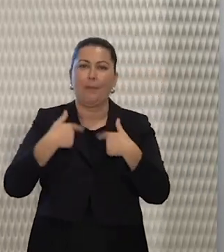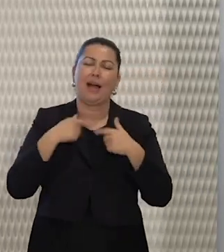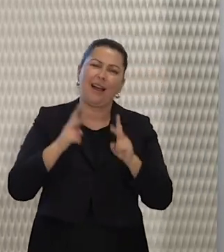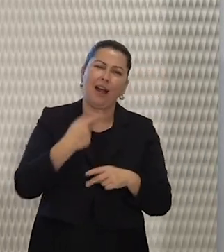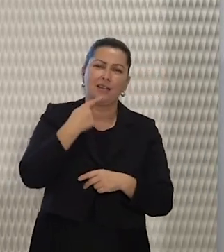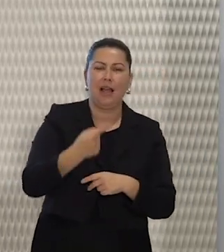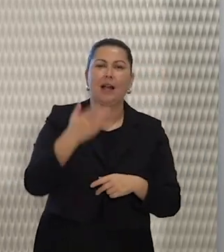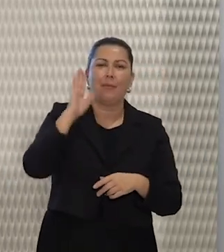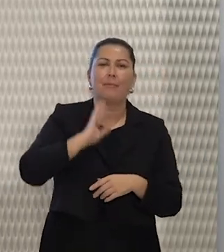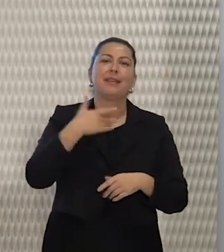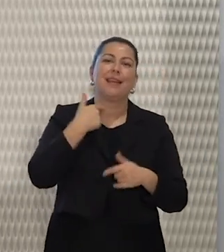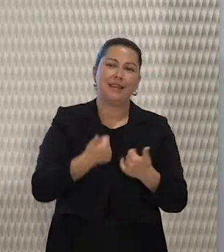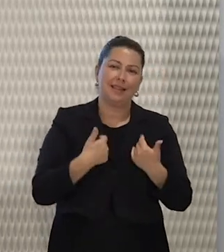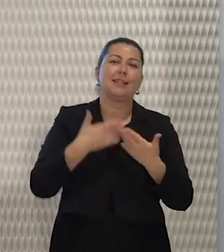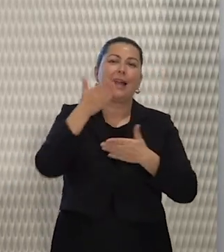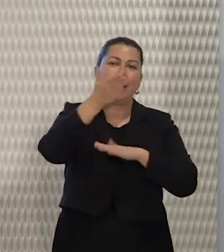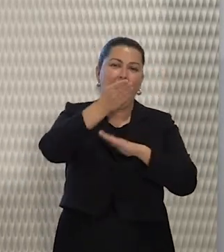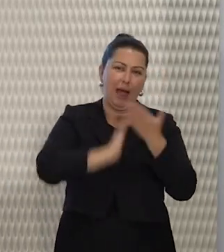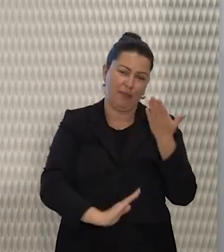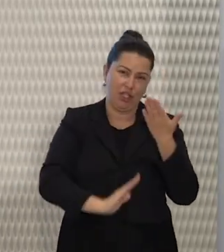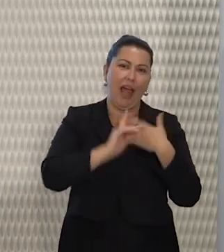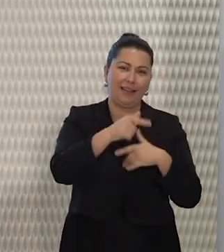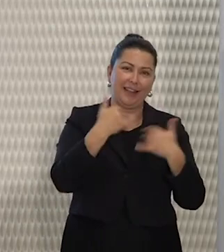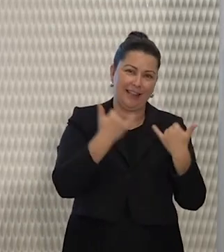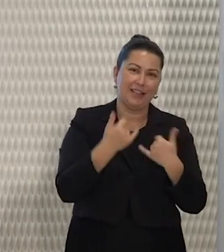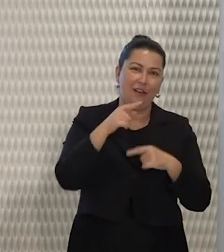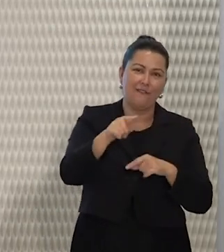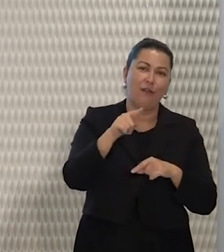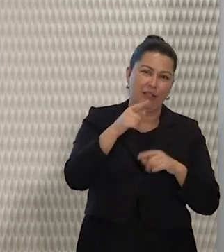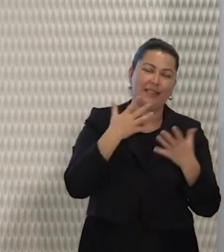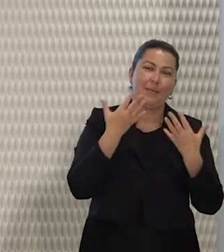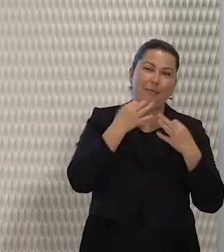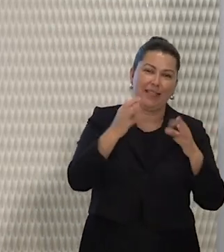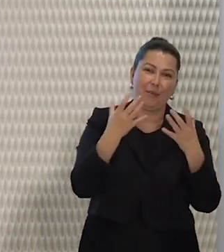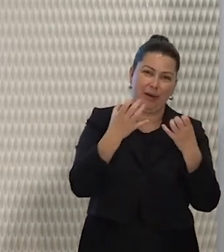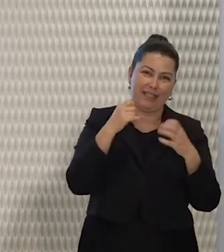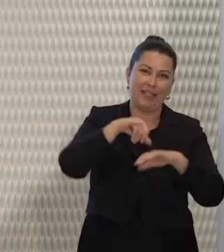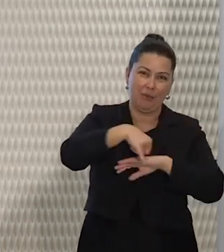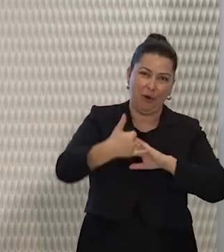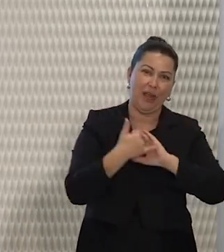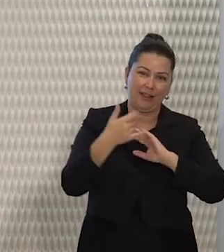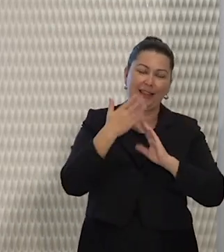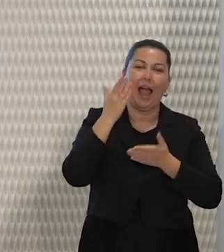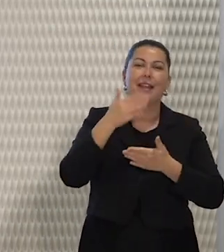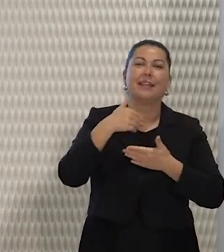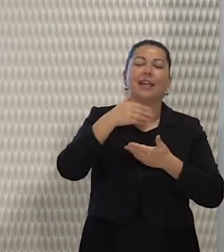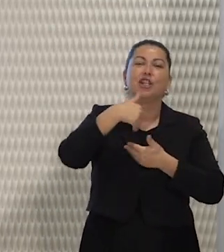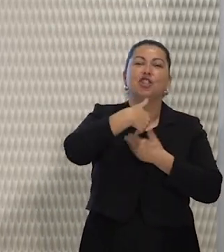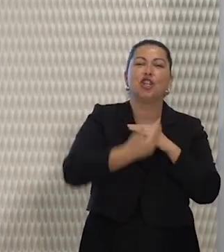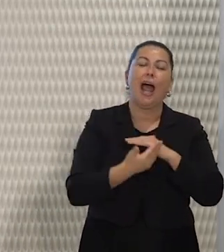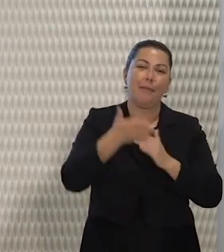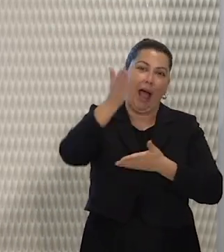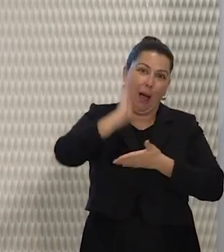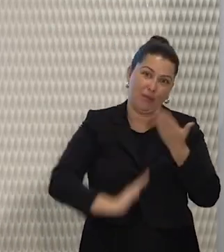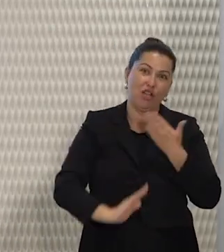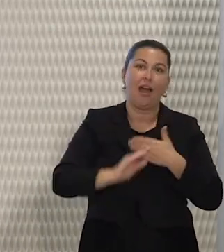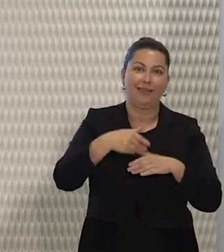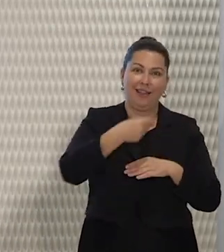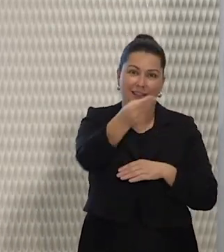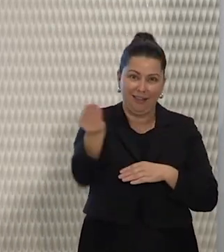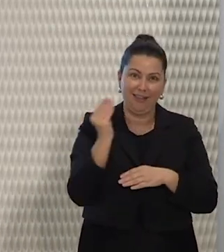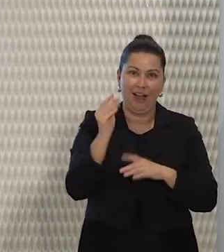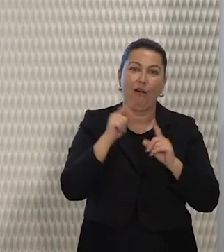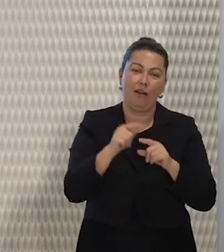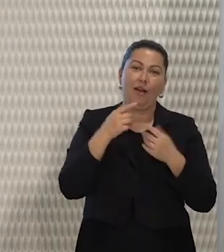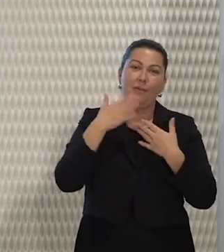vielen Projekten, die wir heute und den Best-Practice-Beispielen, die uns gezeigt wurden. Es ist wirklich etwas, das in der Praxis schon funktioniert.